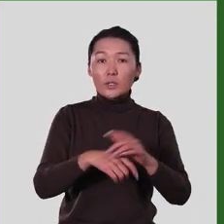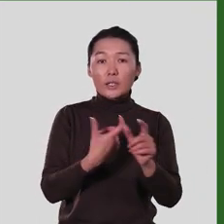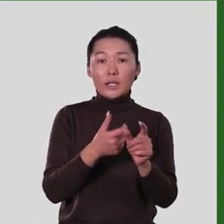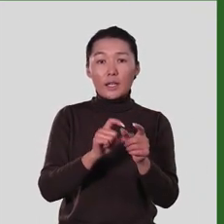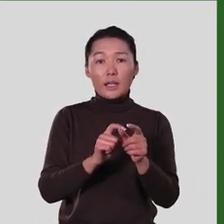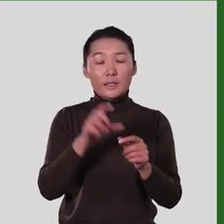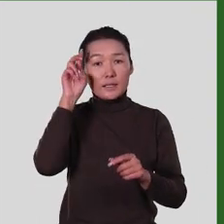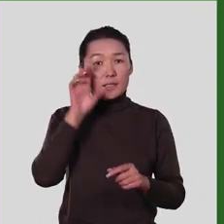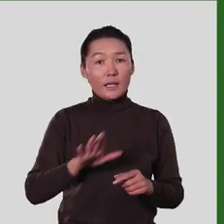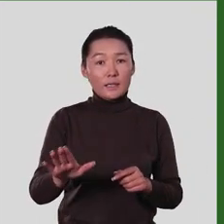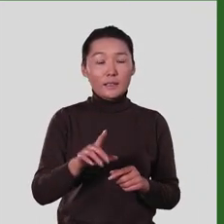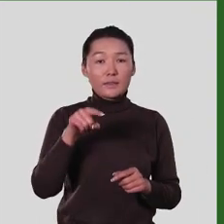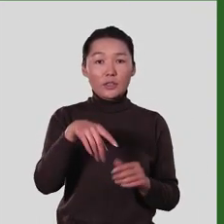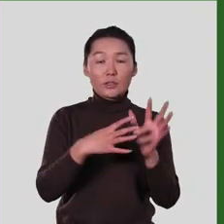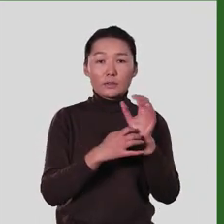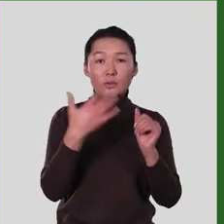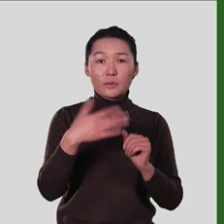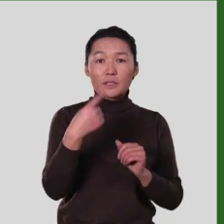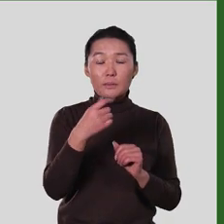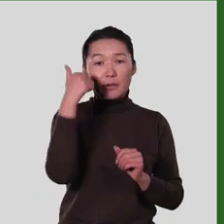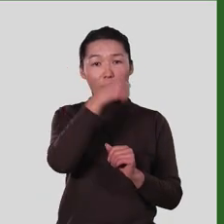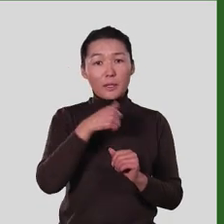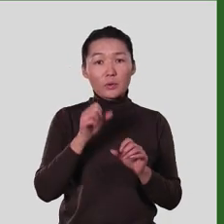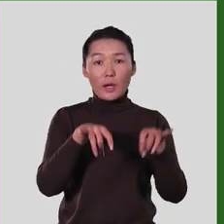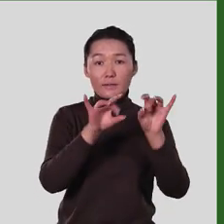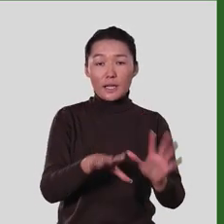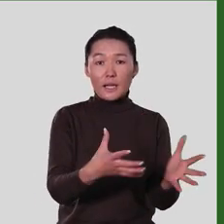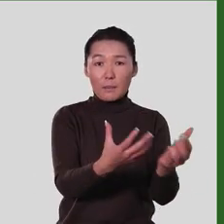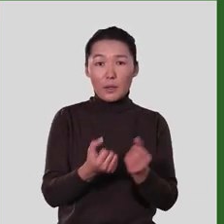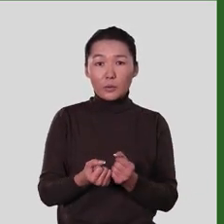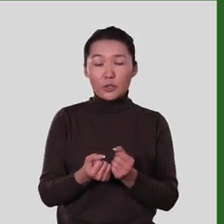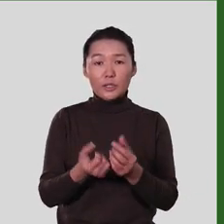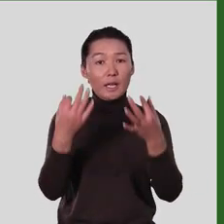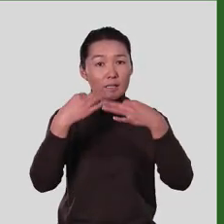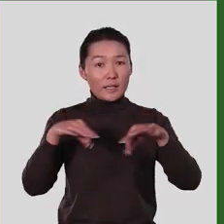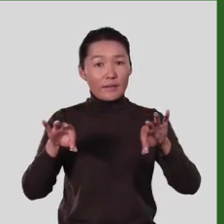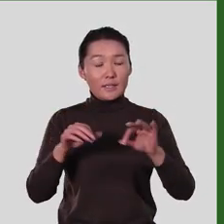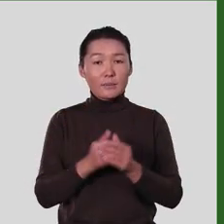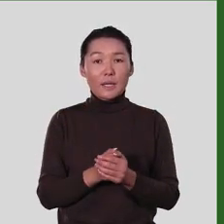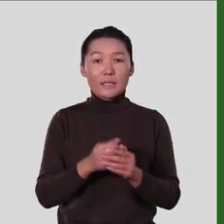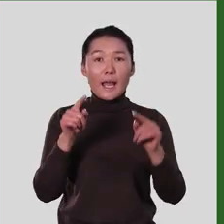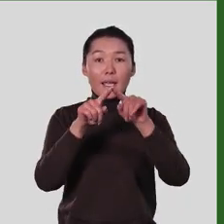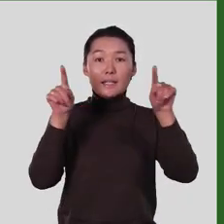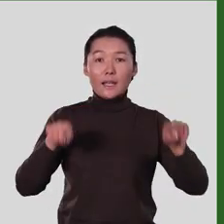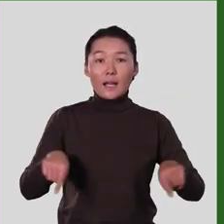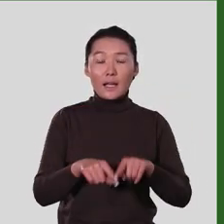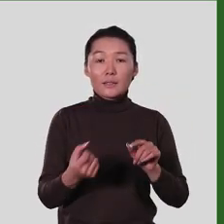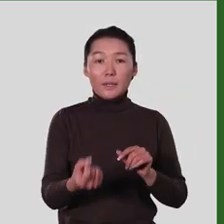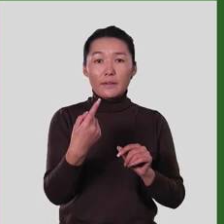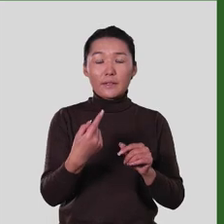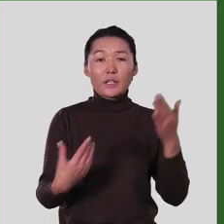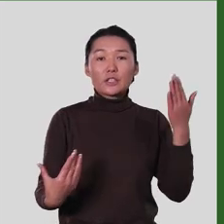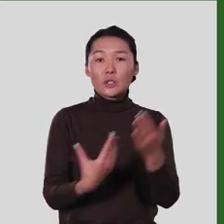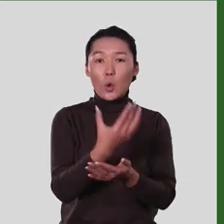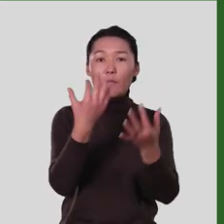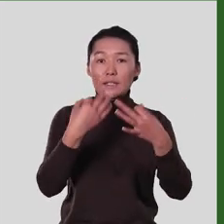1931 году Австралия получила независимость, и на карте появилось новое независимое государство